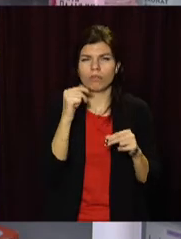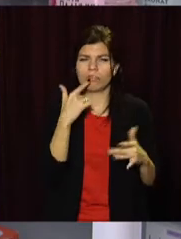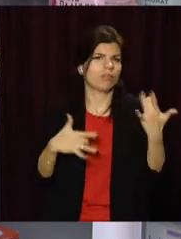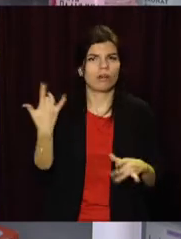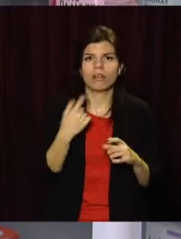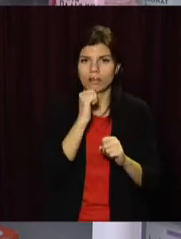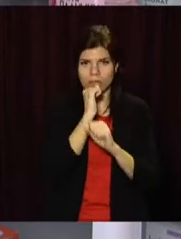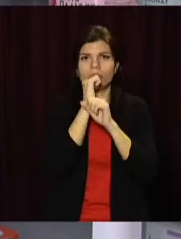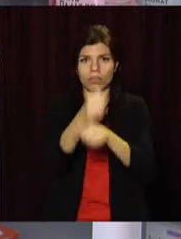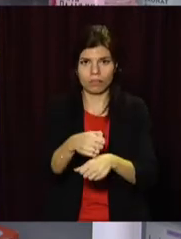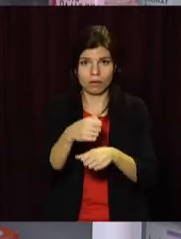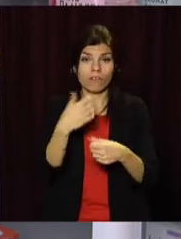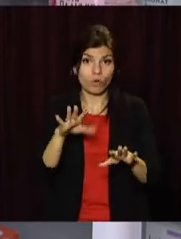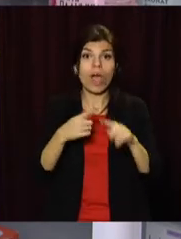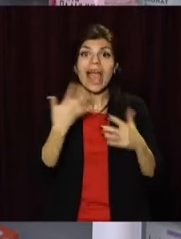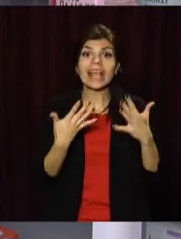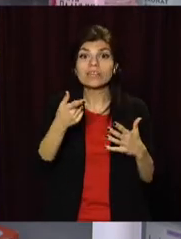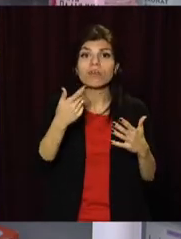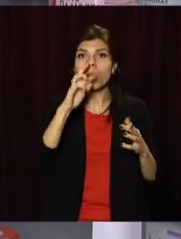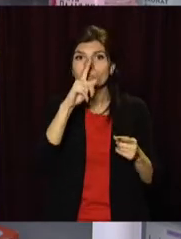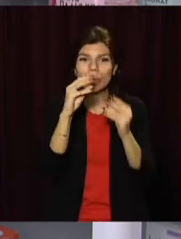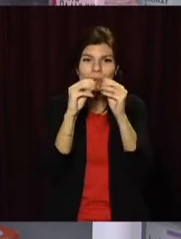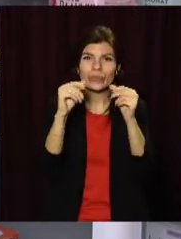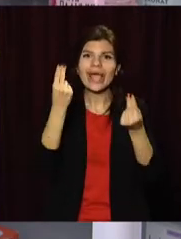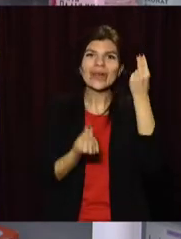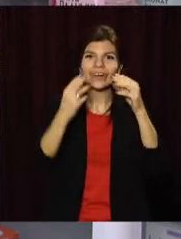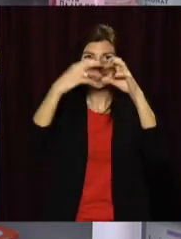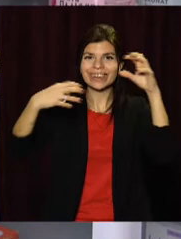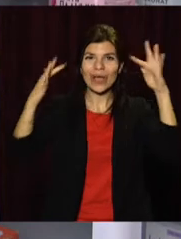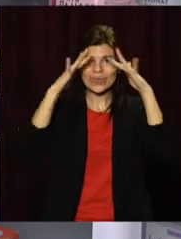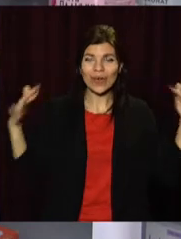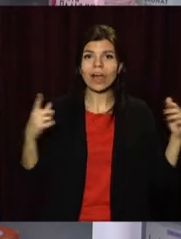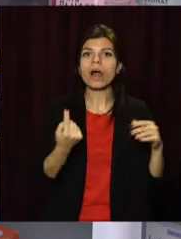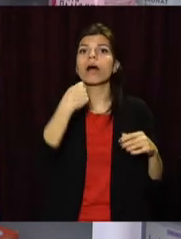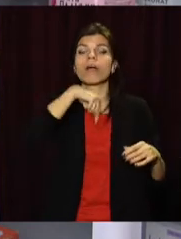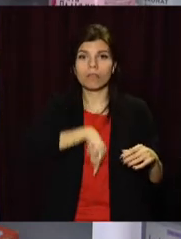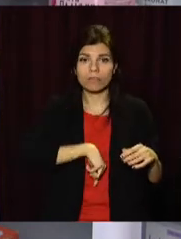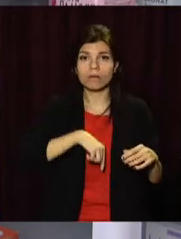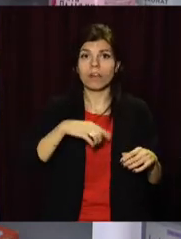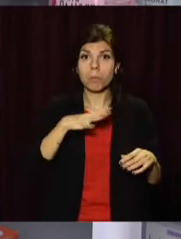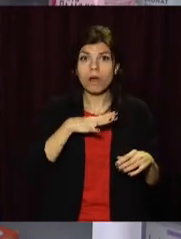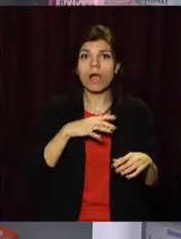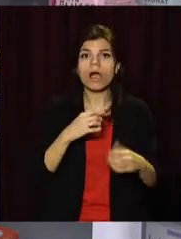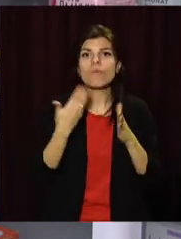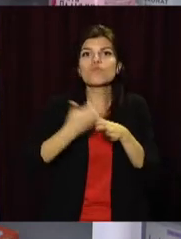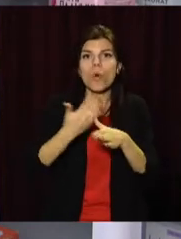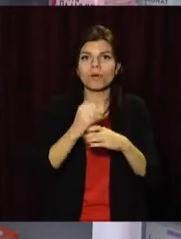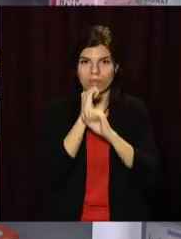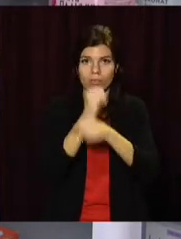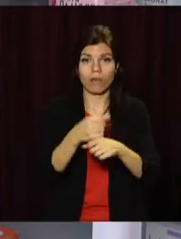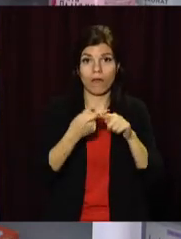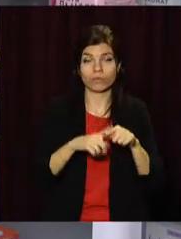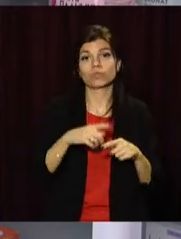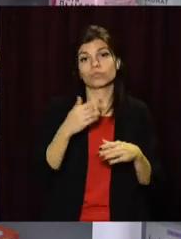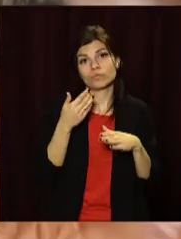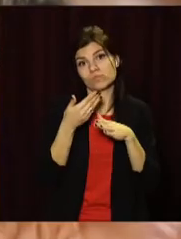набрать своего лечащего врача, чтобы он точно знал, что у вас произошло, и понимал, как ему действовать и что вам порекомендовать в